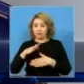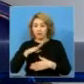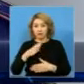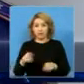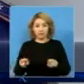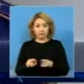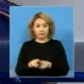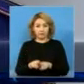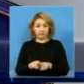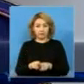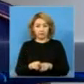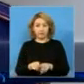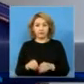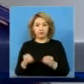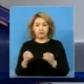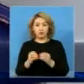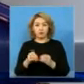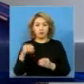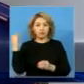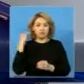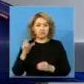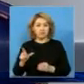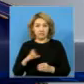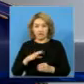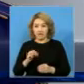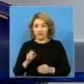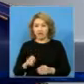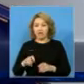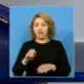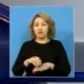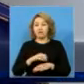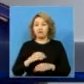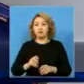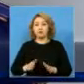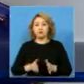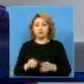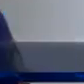Сонымен қатар 10 шетел азаматы әкімшілік жолмен ел аумағынан шығарылды.